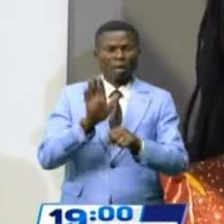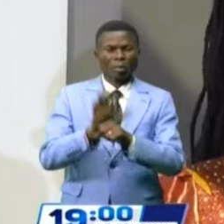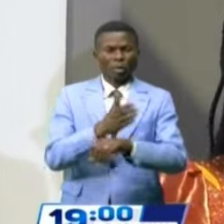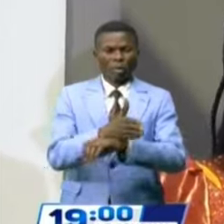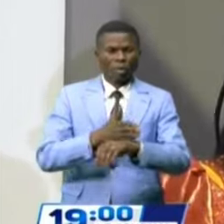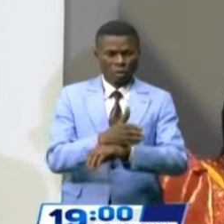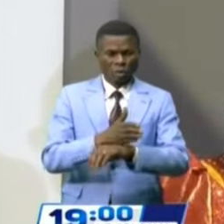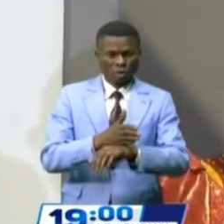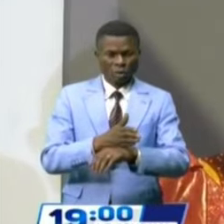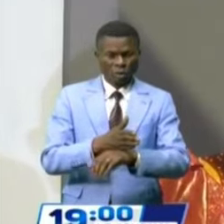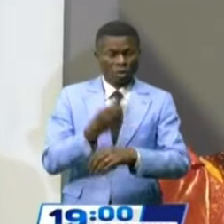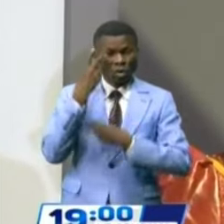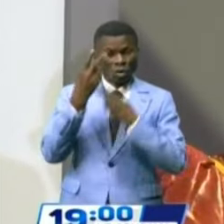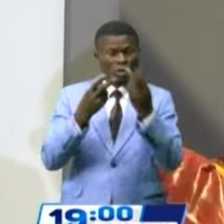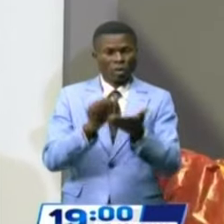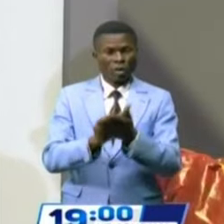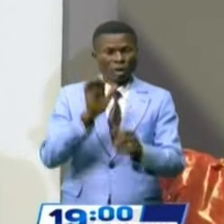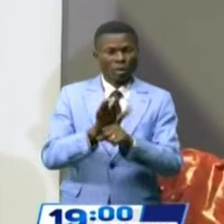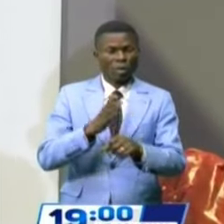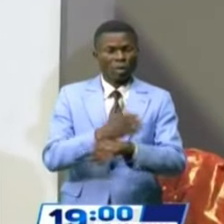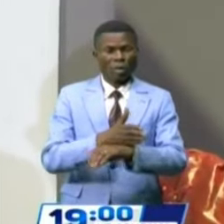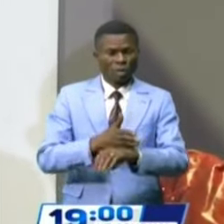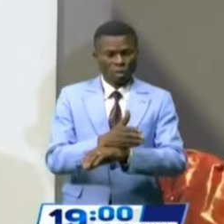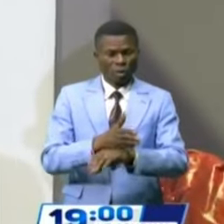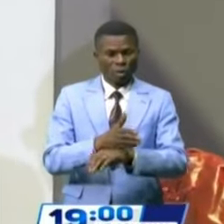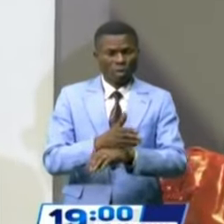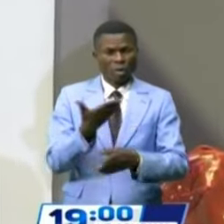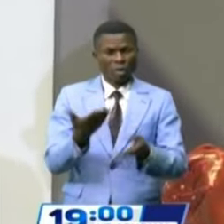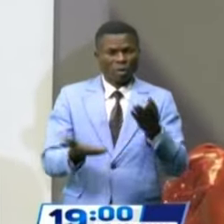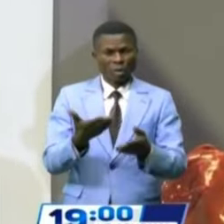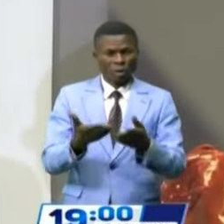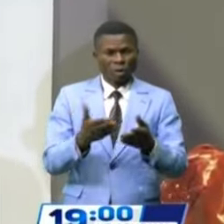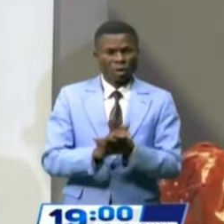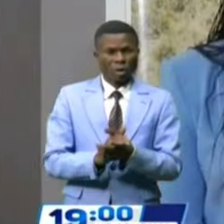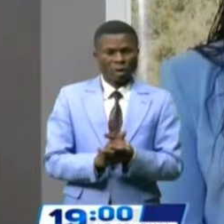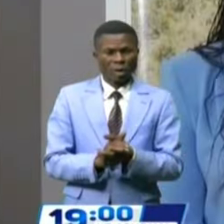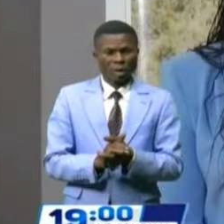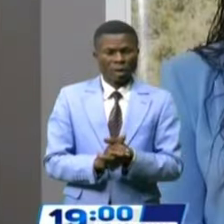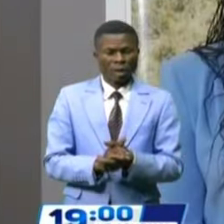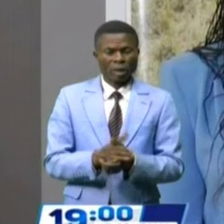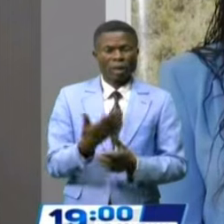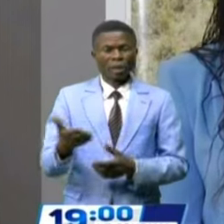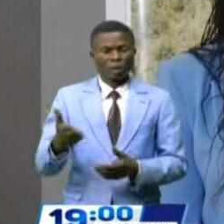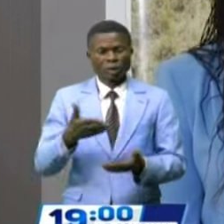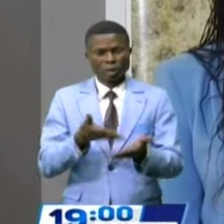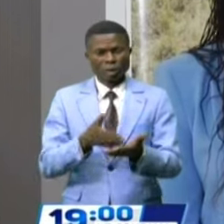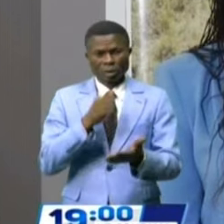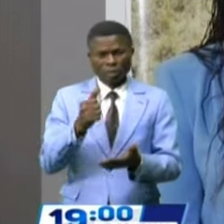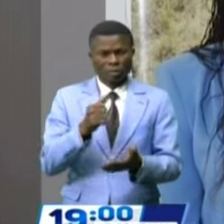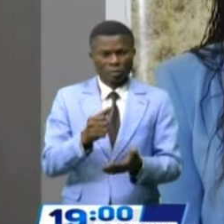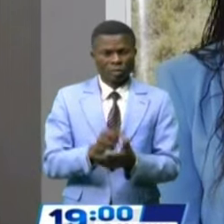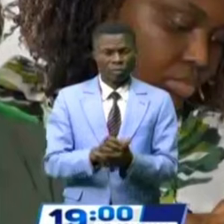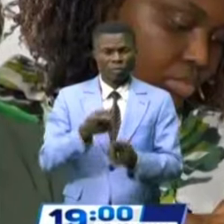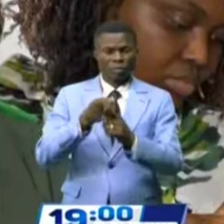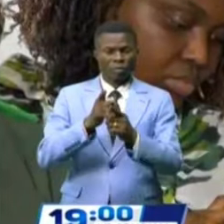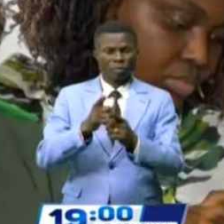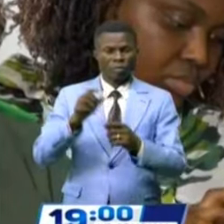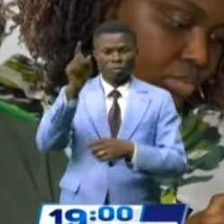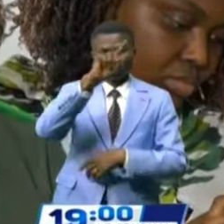sais pas si vous avez eu le temps de voir, il y a des animaux qui n'ont même pas... Il n'y a même pas de nom dessus. Sorti du